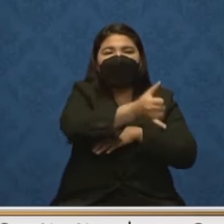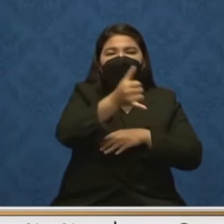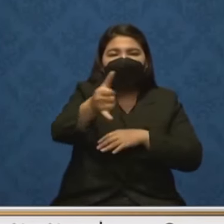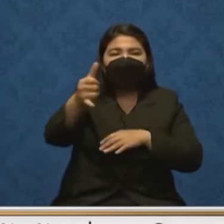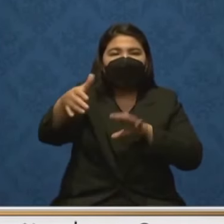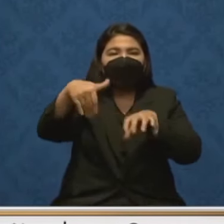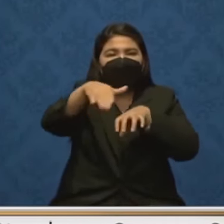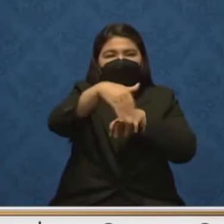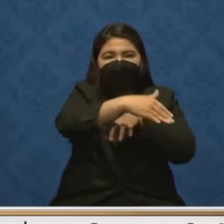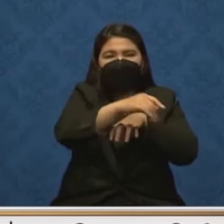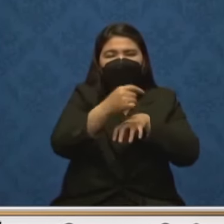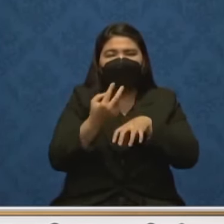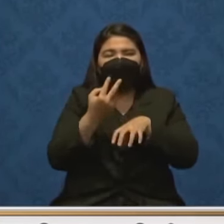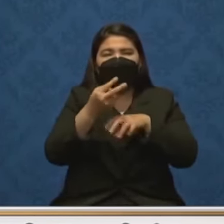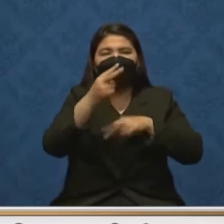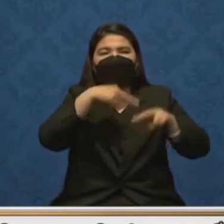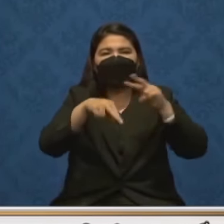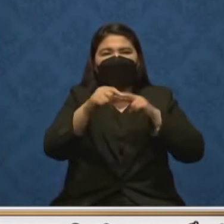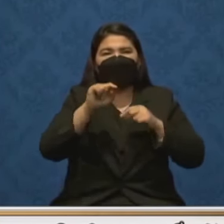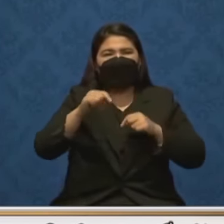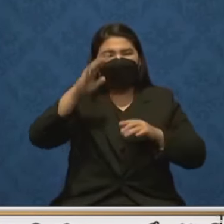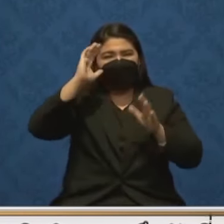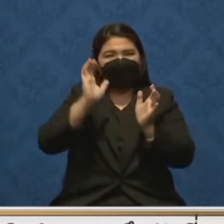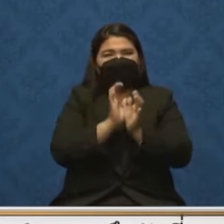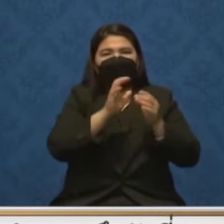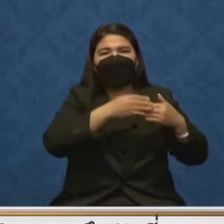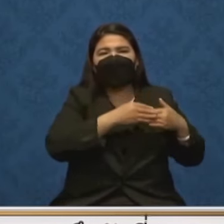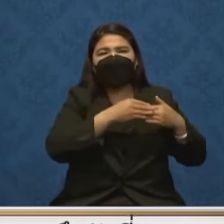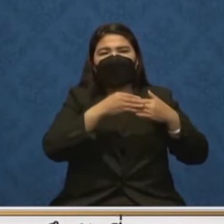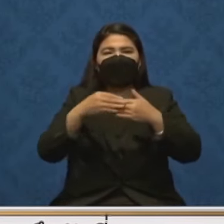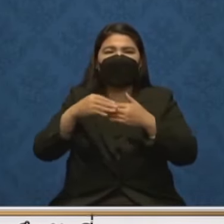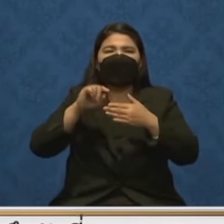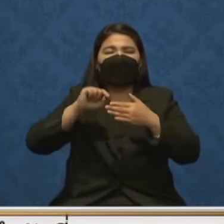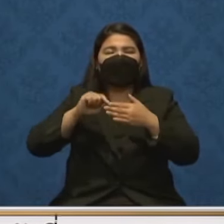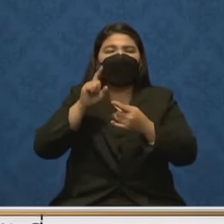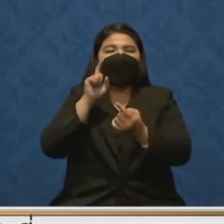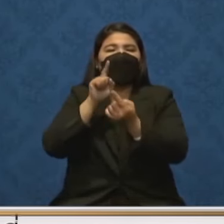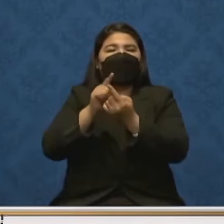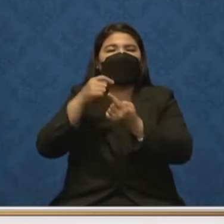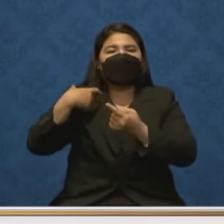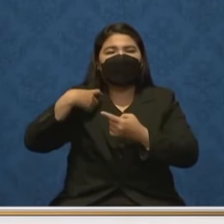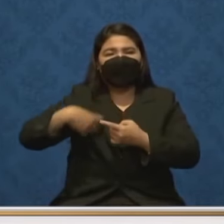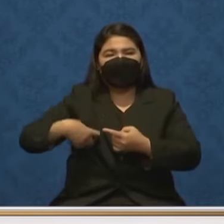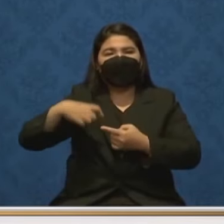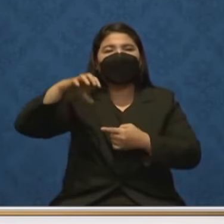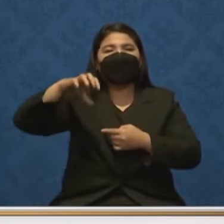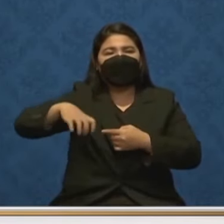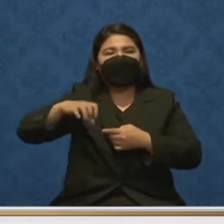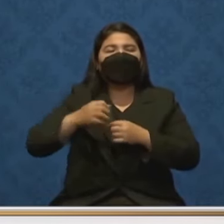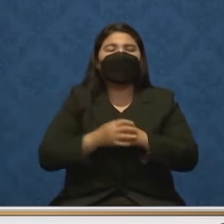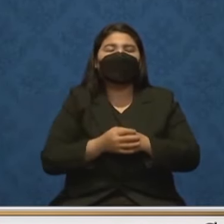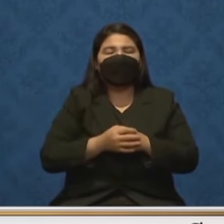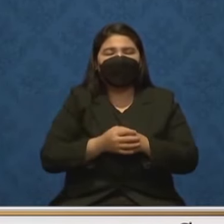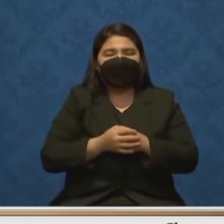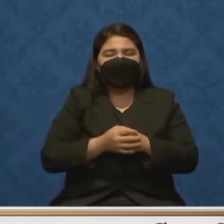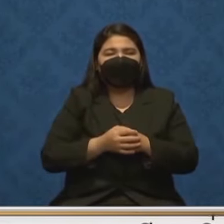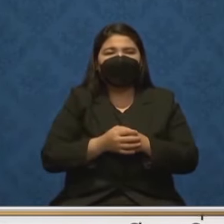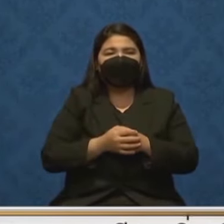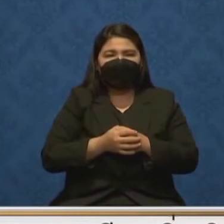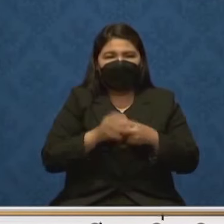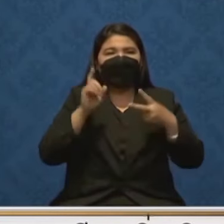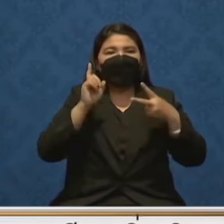เจ้าหน้าที่สอบสวนที่จะต้องพาเยาวชนออกจากสถานพินิจเพื่อจะมาพบกับอัยการที่ทำงานอัยการค่ะมาเรื่อง